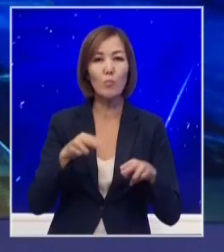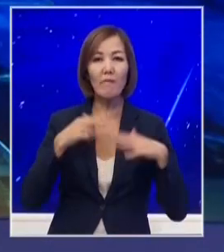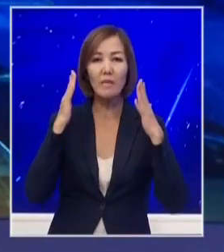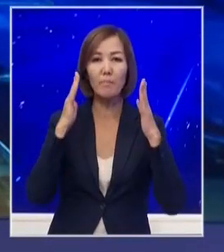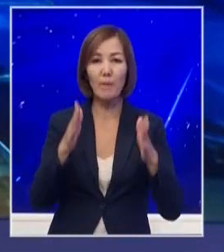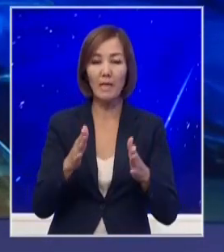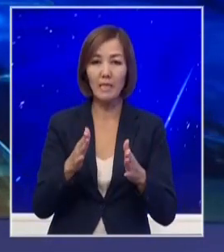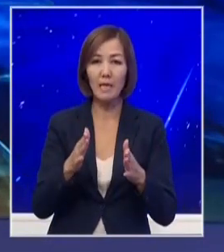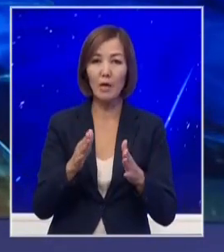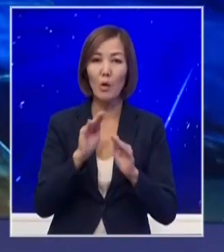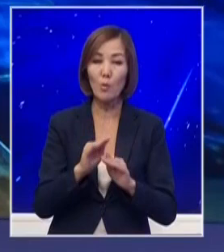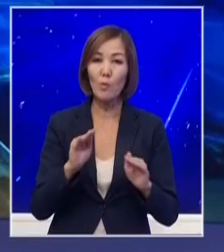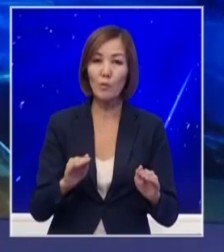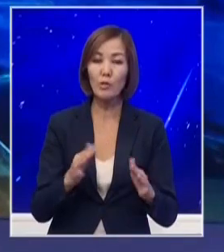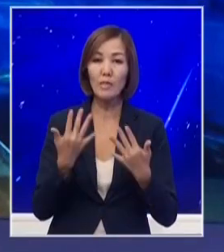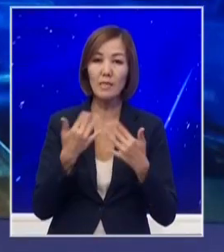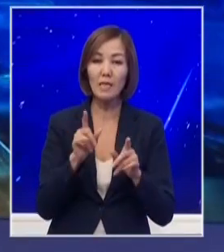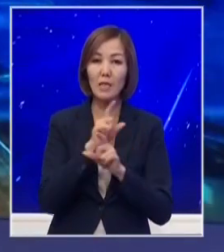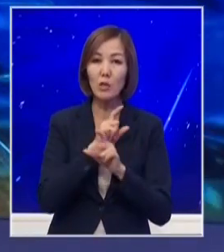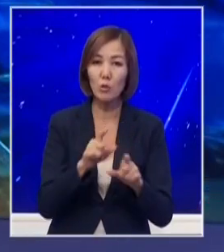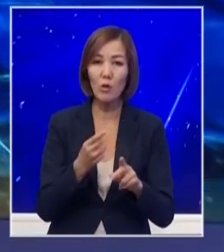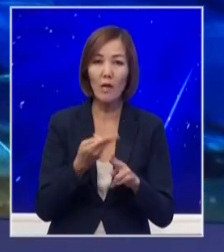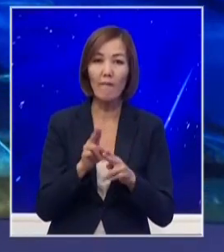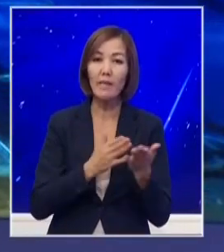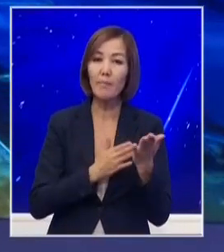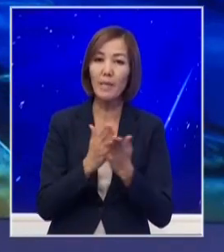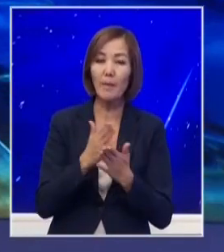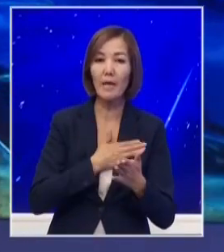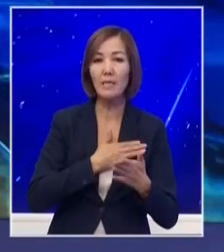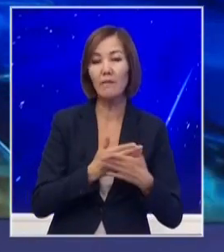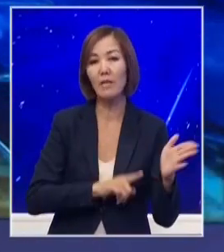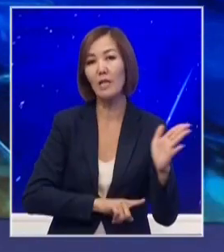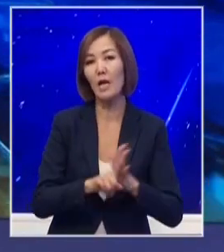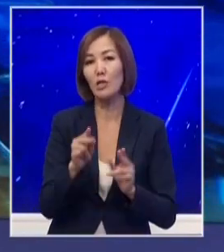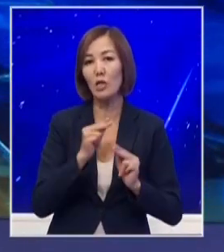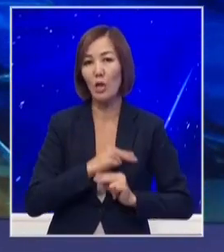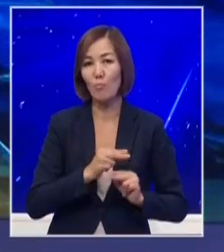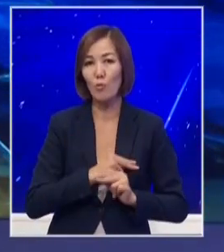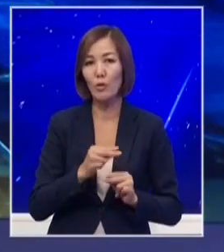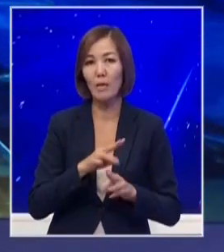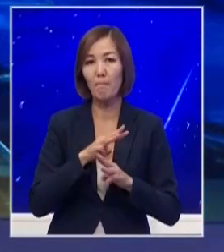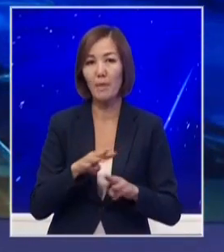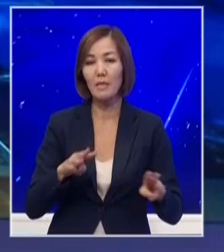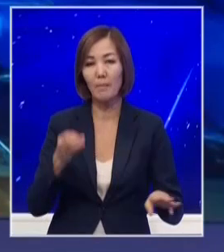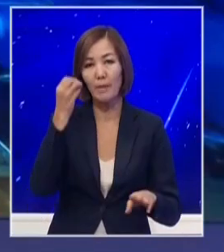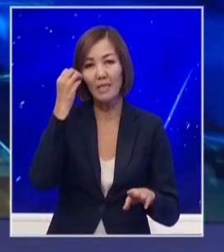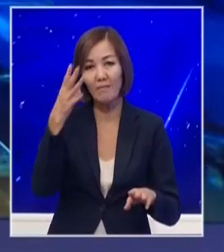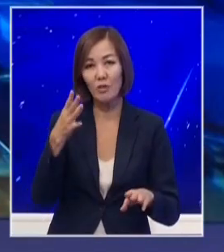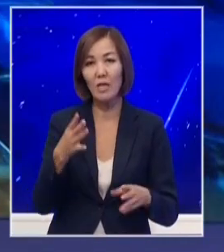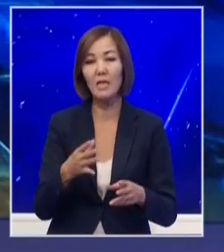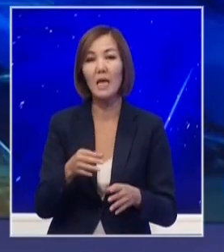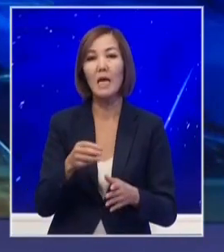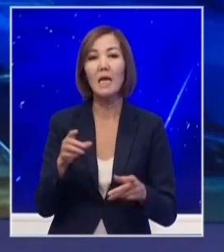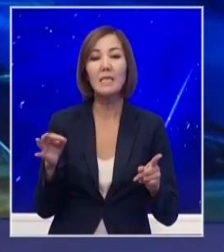будет уделено ученикам именно сельских школ. В этом направлении активно начали работать сотрудники Министерства просвещения.